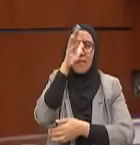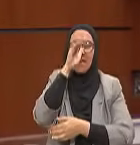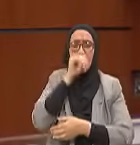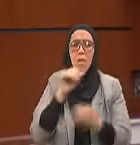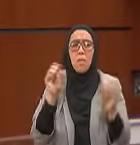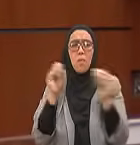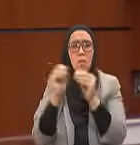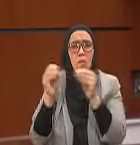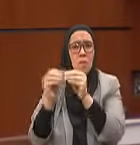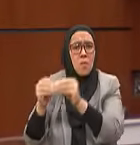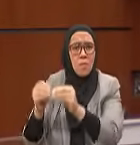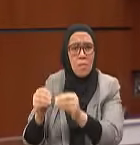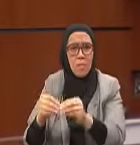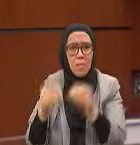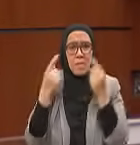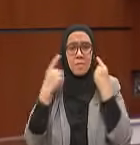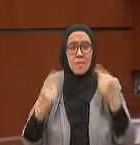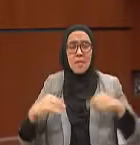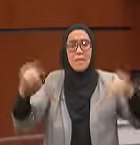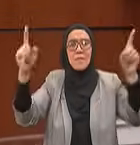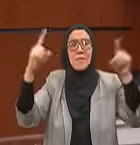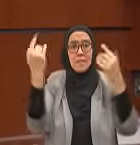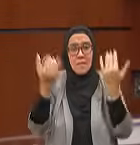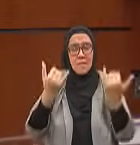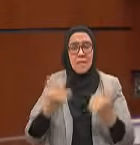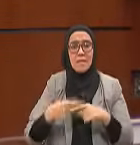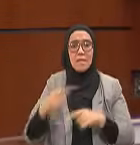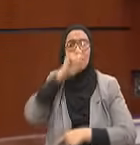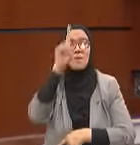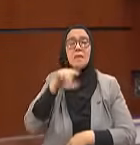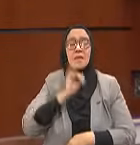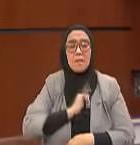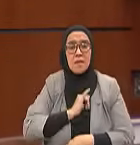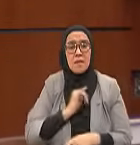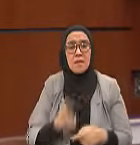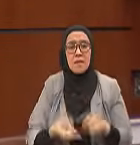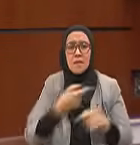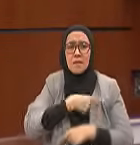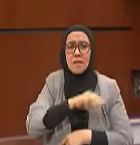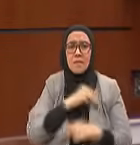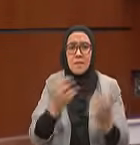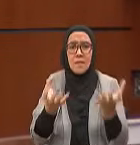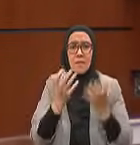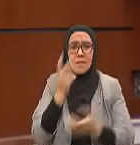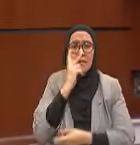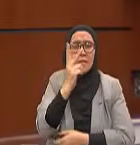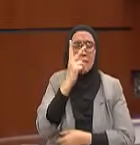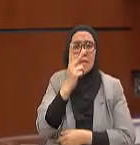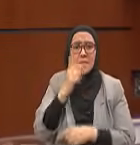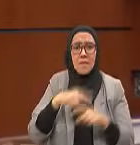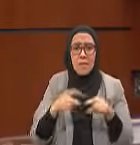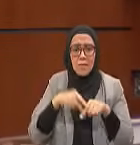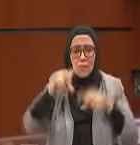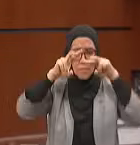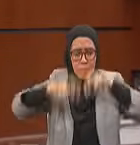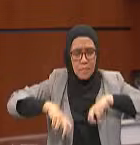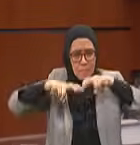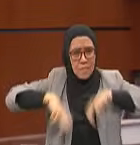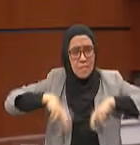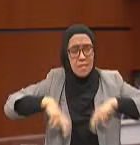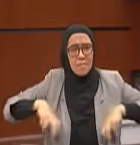saya apakah Kementerian melihat dan ingin segera melakukan kajian terperinci untuk pembukaan sumpah dikabarkan dalam usaha